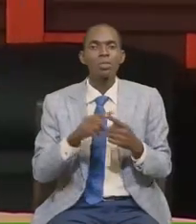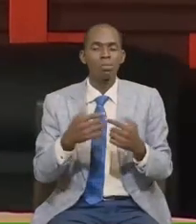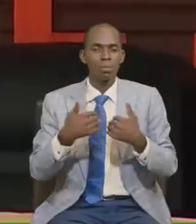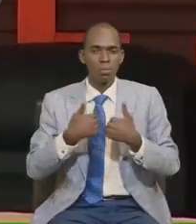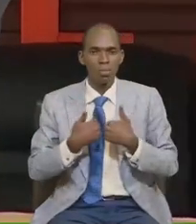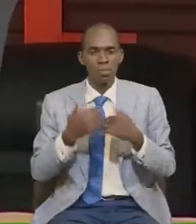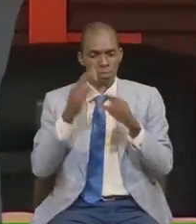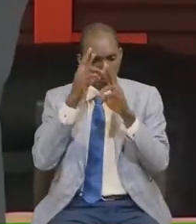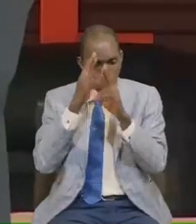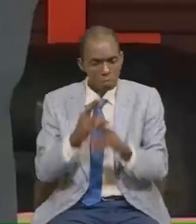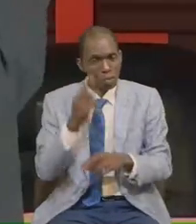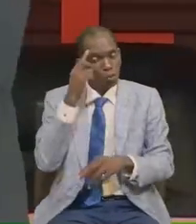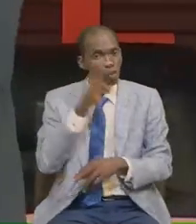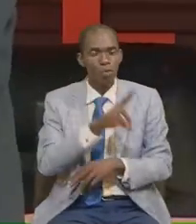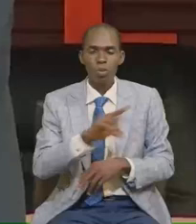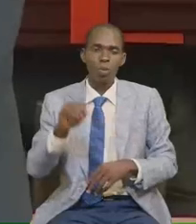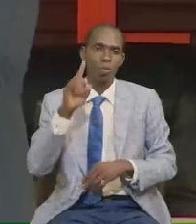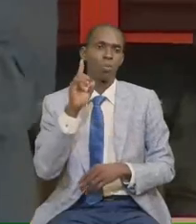personne et